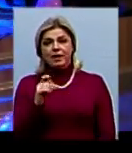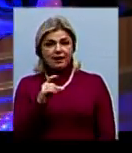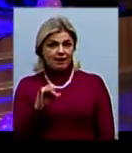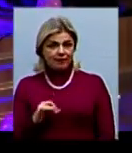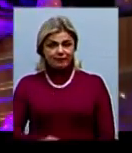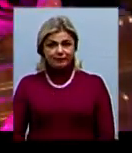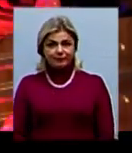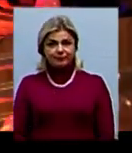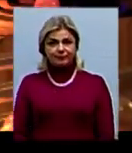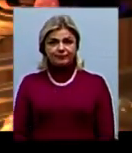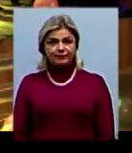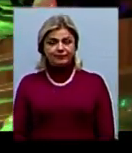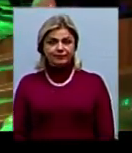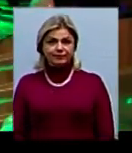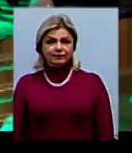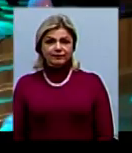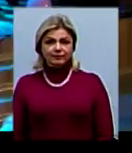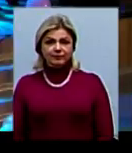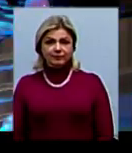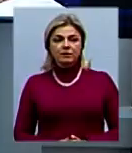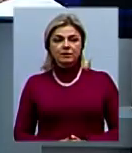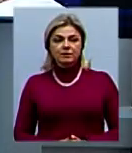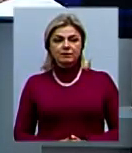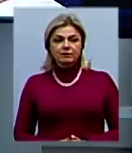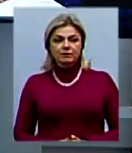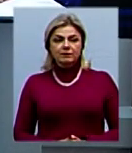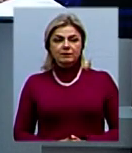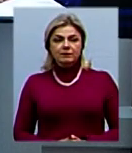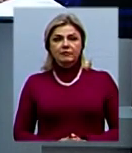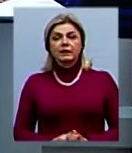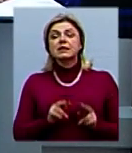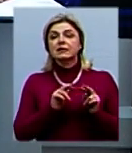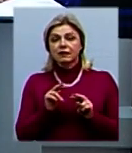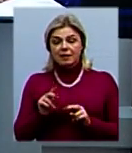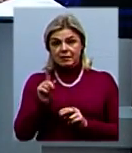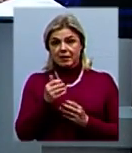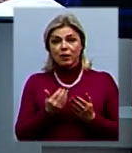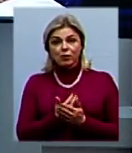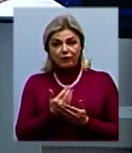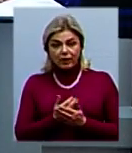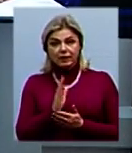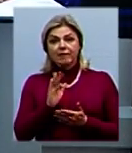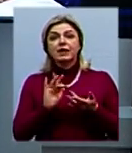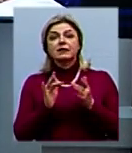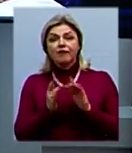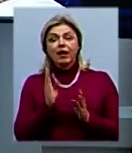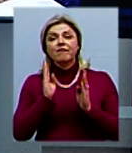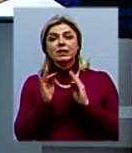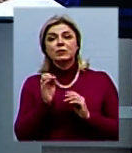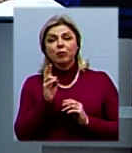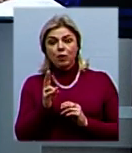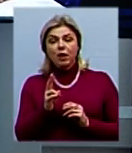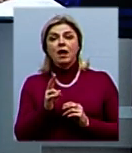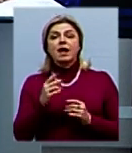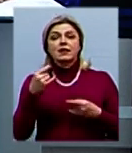Гордієнко, Юрій Руденко, телевізійні новини Миколаївщини. Слідкуйте за нашими новинами у соціальній мережі Facebook, сторінка